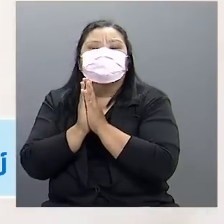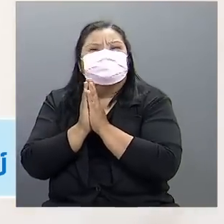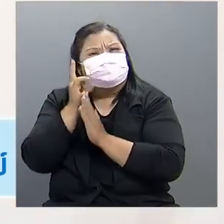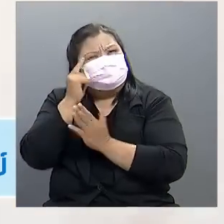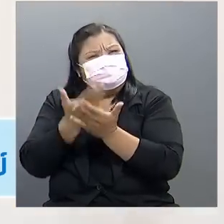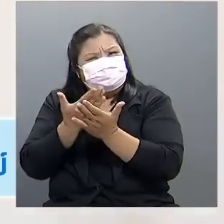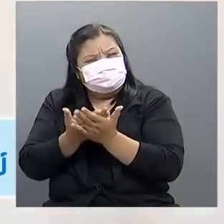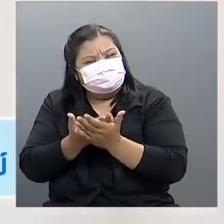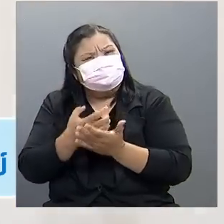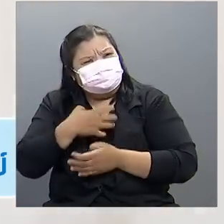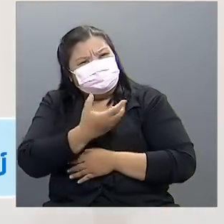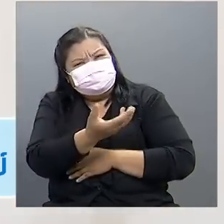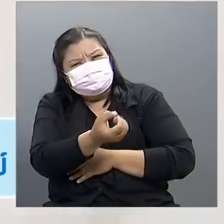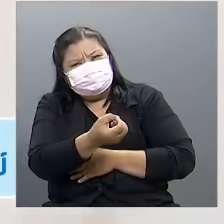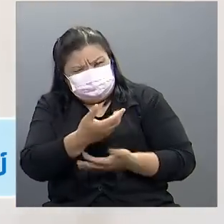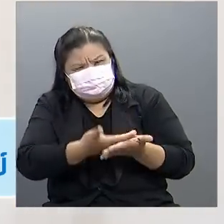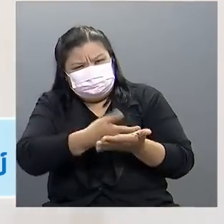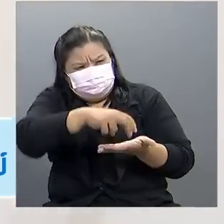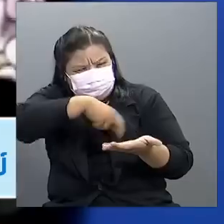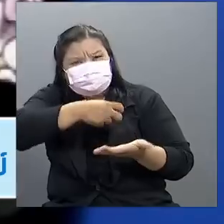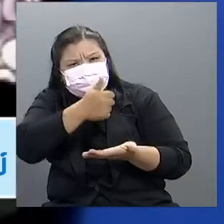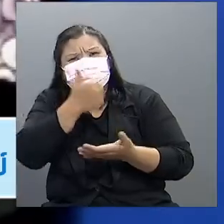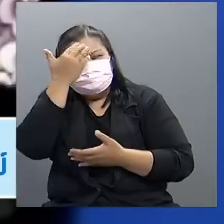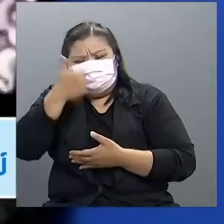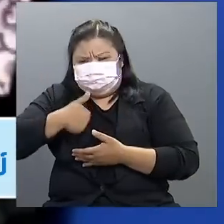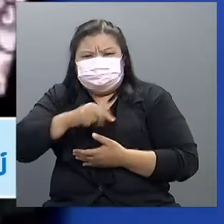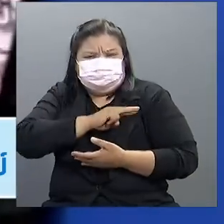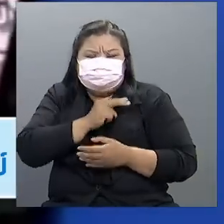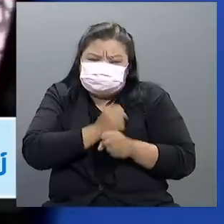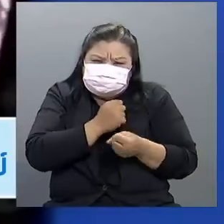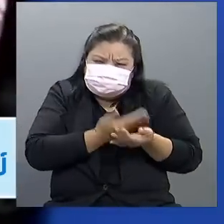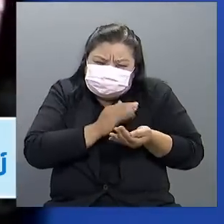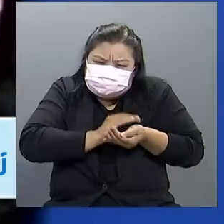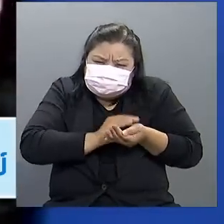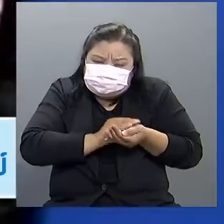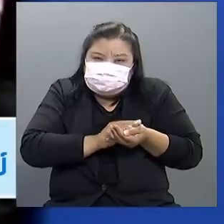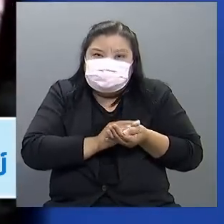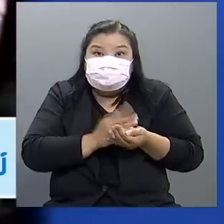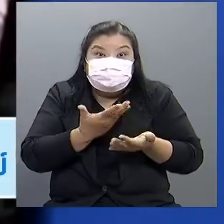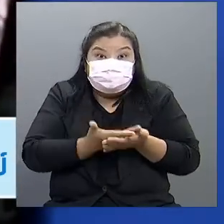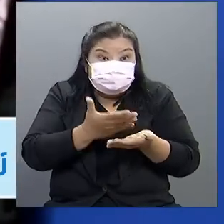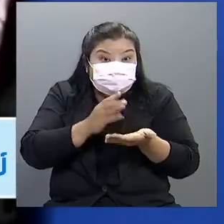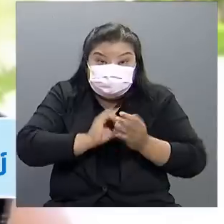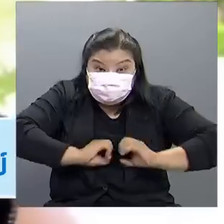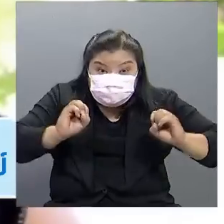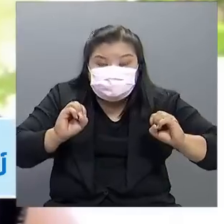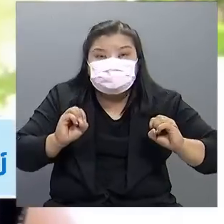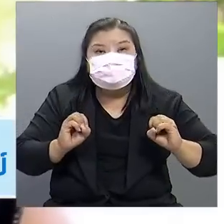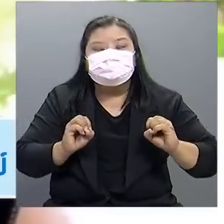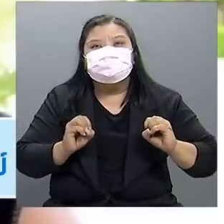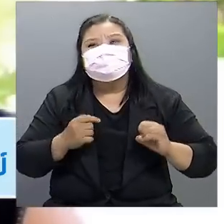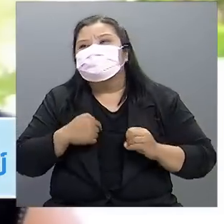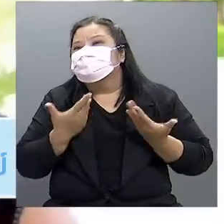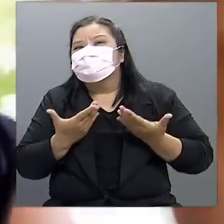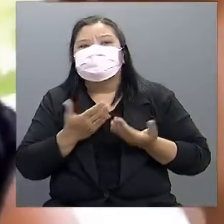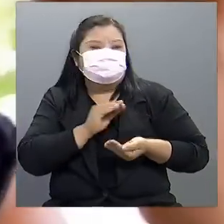มาเงินเพราะวาไม Teacher relatesหมดก้อนนี้ ไม่รจะไปหาที่ไหนแล้วค่ะพร